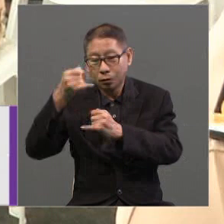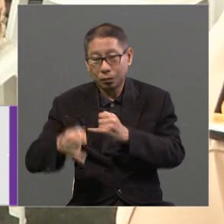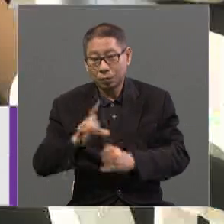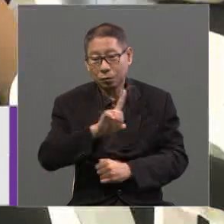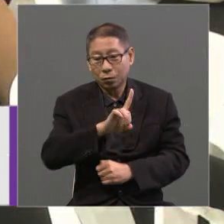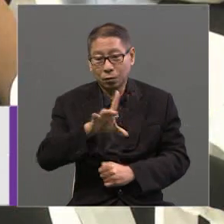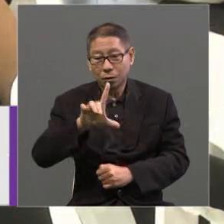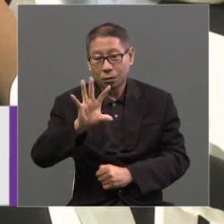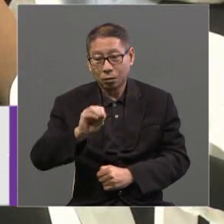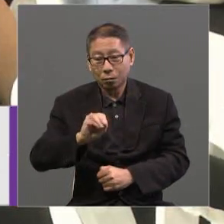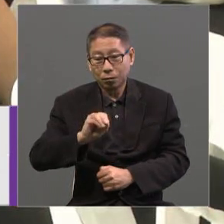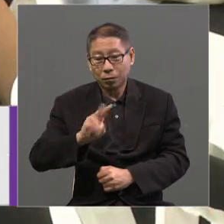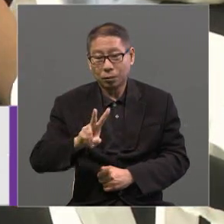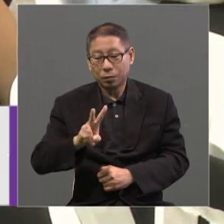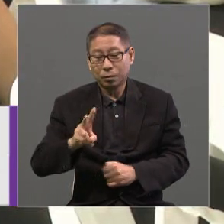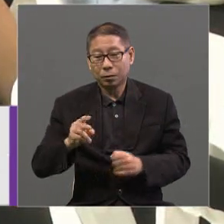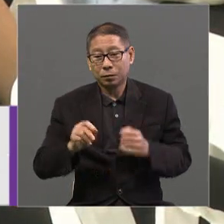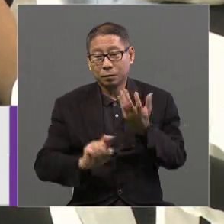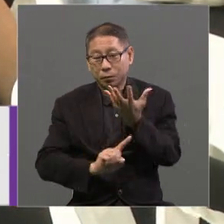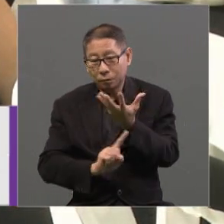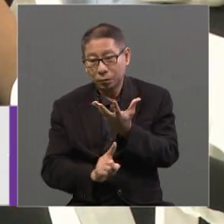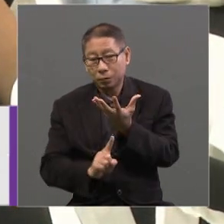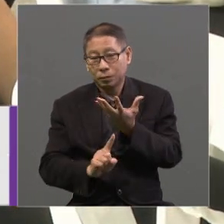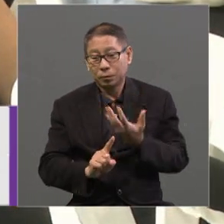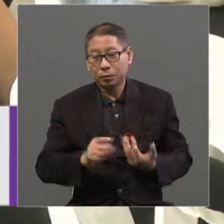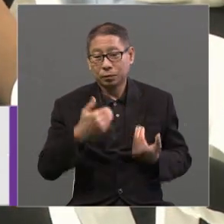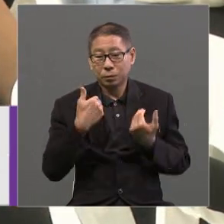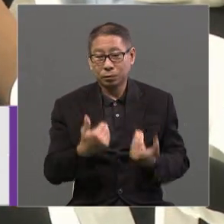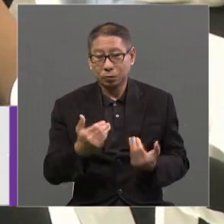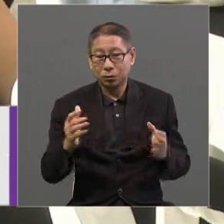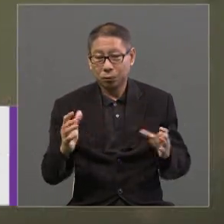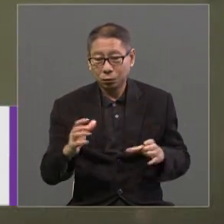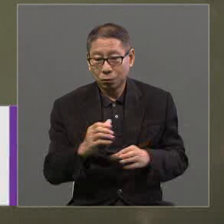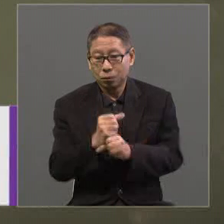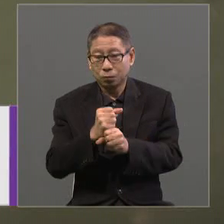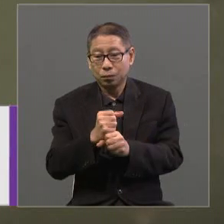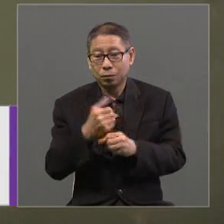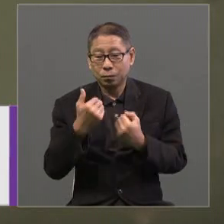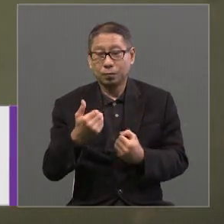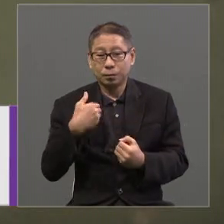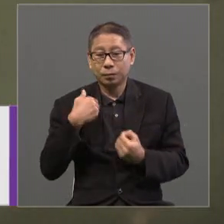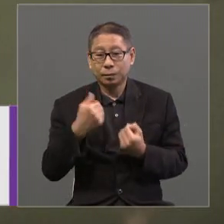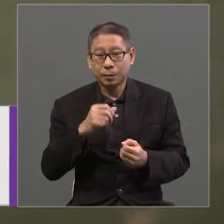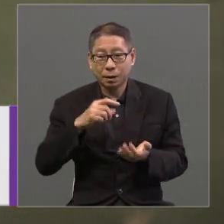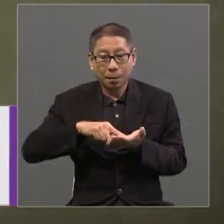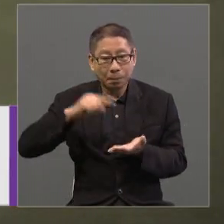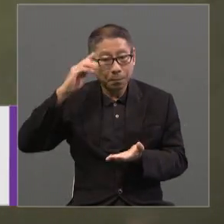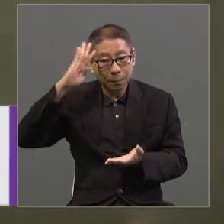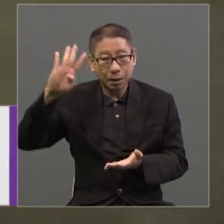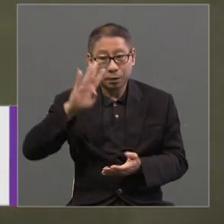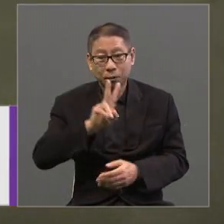192คดีค่ะน้ำหนักรวม 32,427 กิโลกรัมในจำนวนนี้นะคะเป็นเฉพาะยาบ้าเนี่